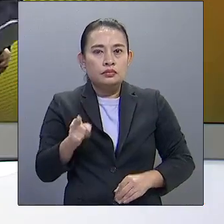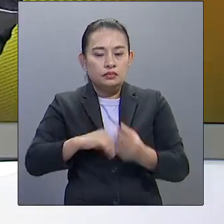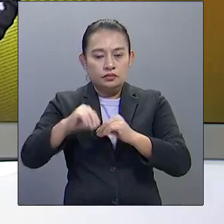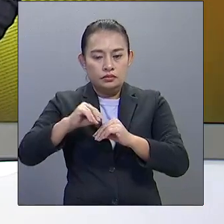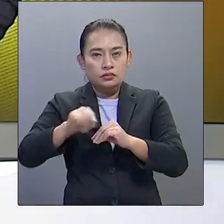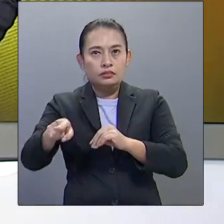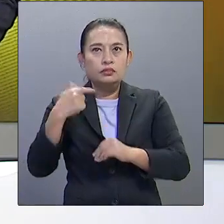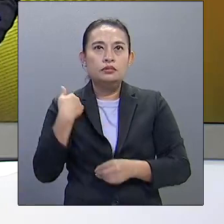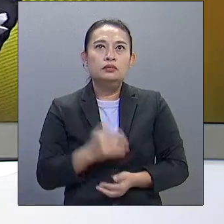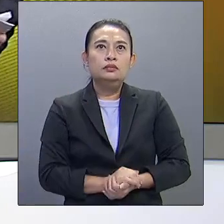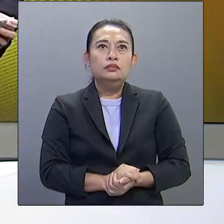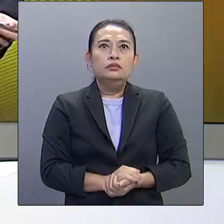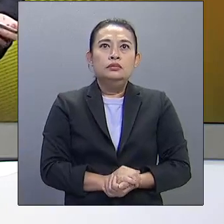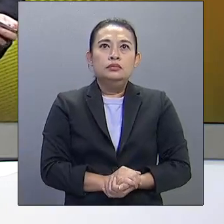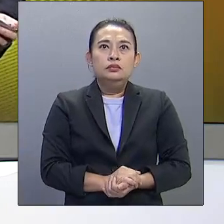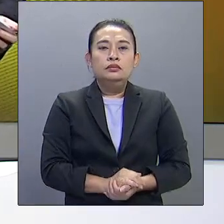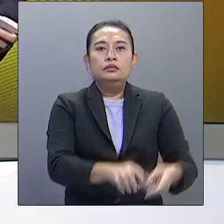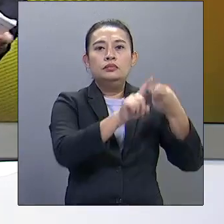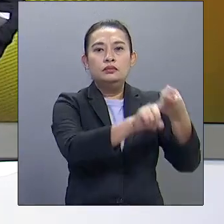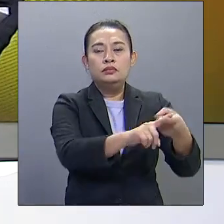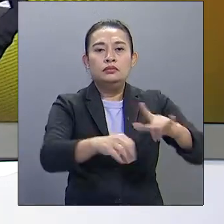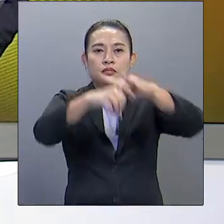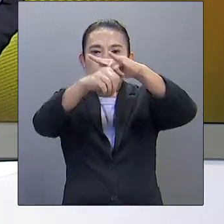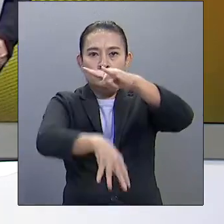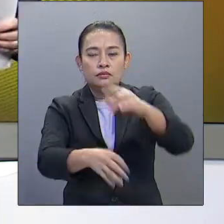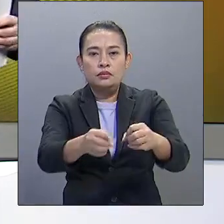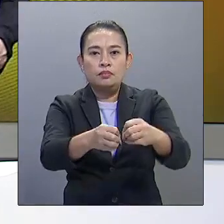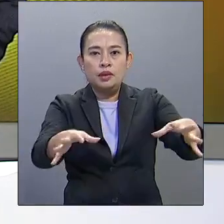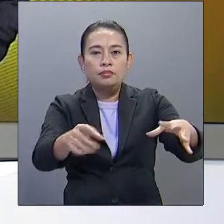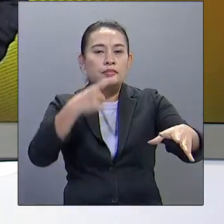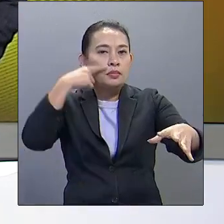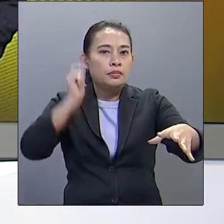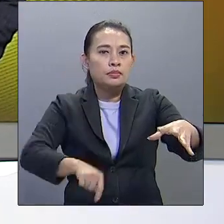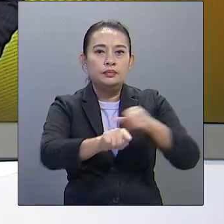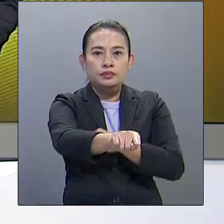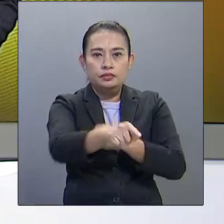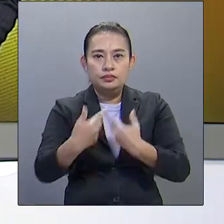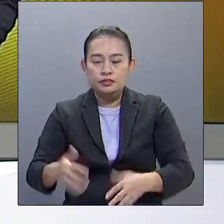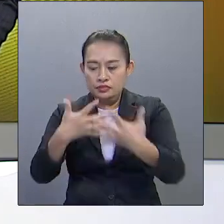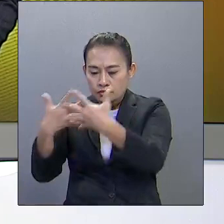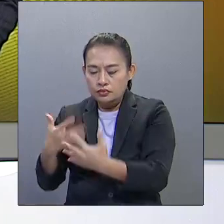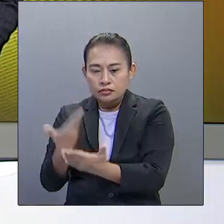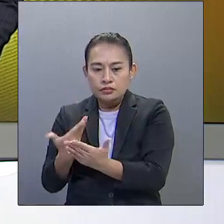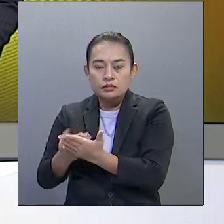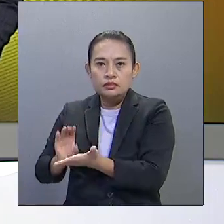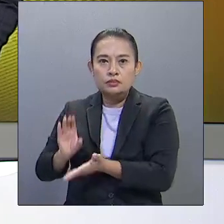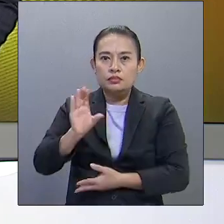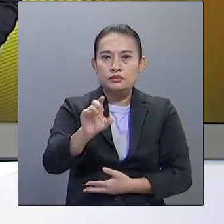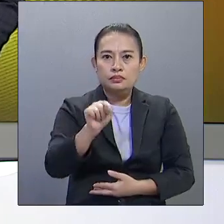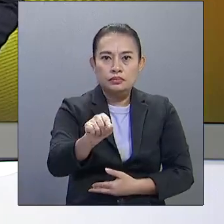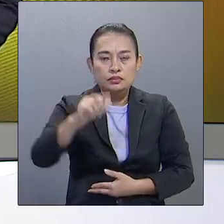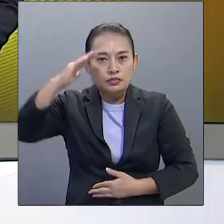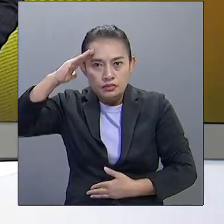ค่ะนับตั้งแต่รัสเซียใช้กำลังบุกยูเครนนะคะสหรัฐเนี่ยได้ทุ่มงบประมาณในการช่วยเหลือยูเครนทั้งในแง่ของการ